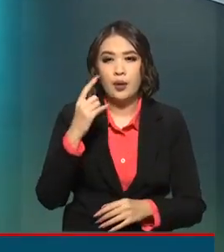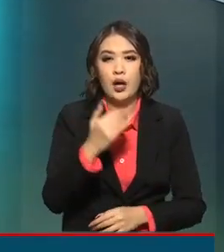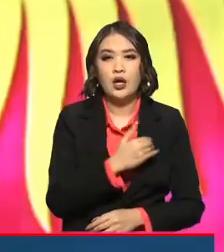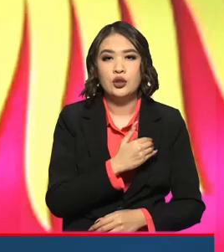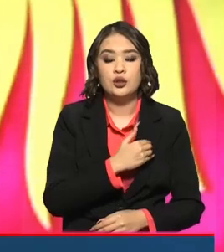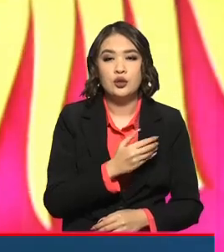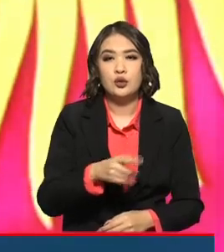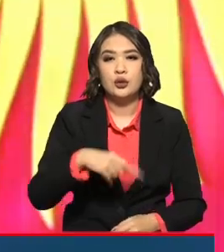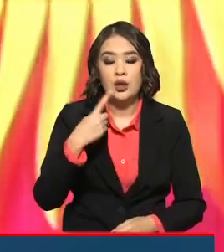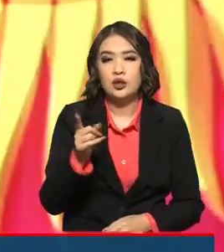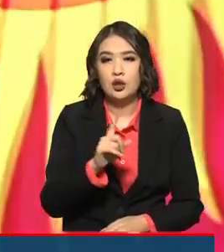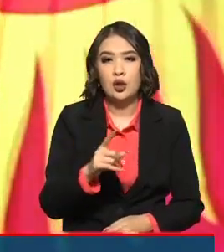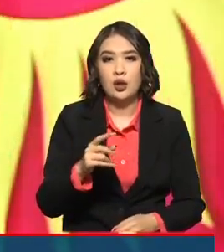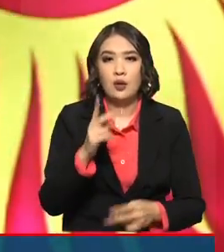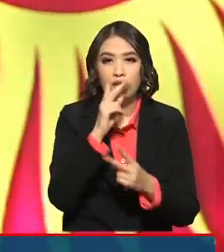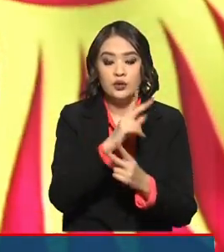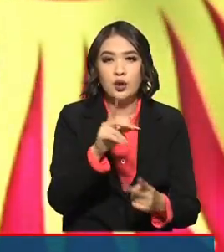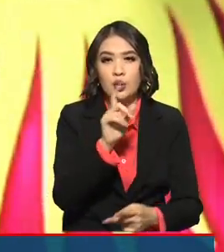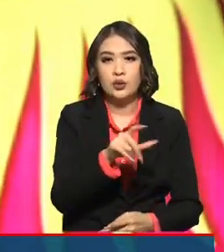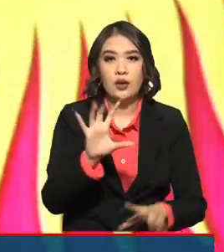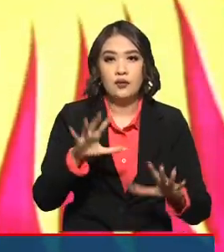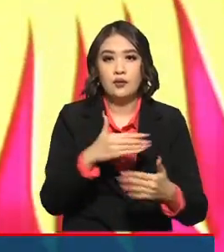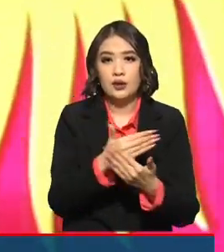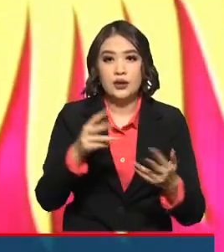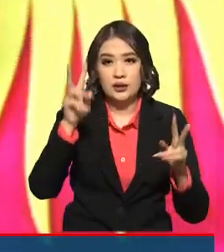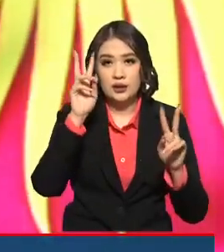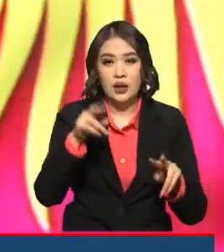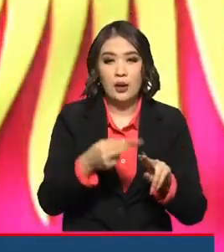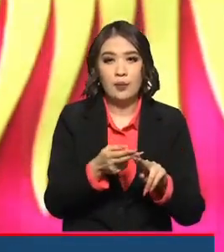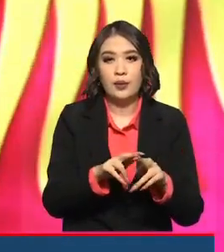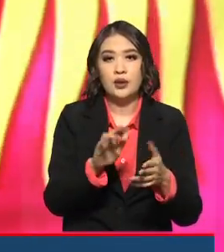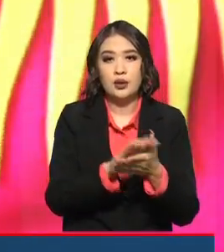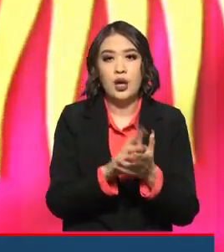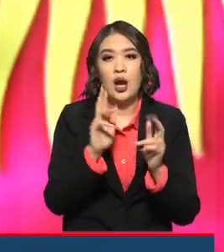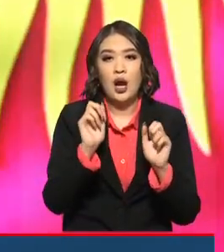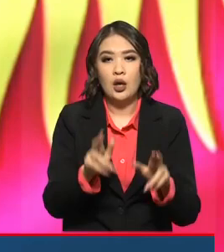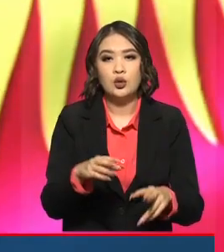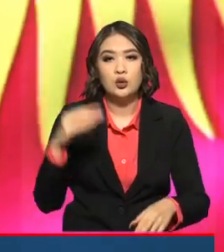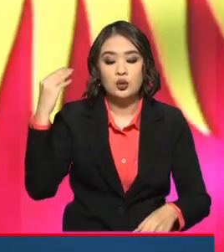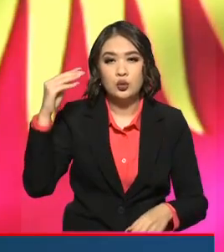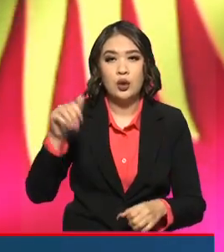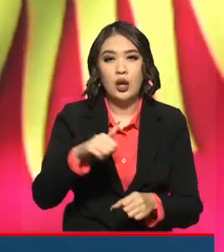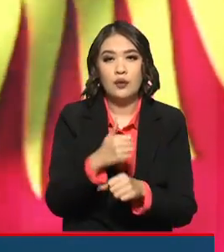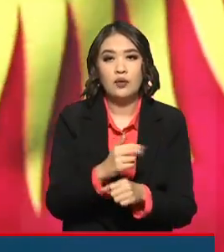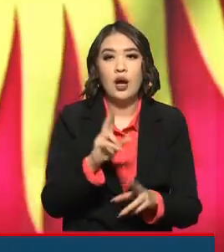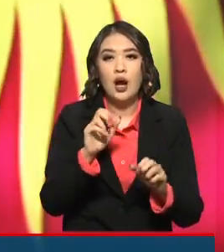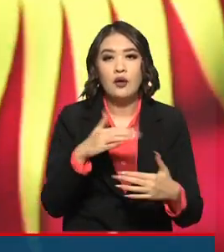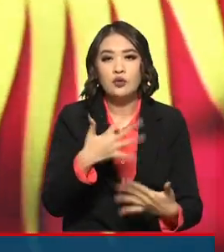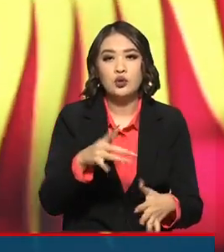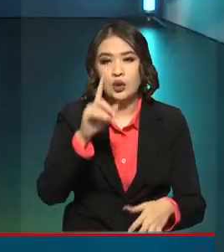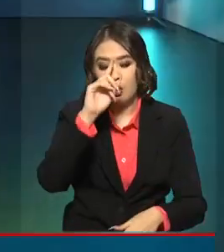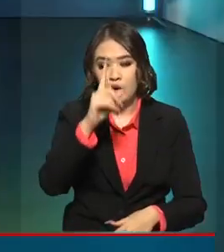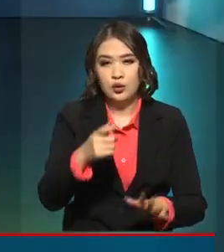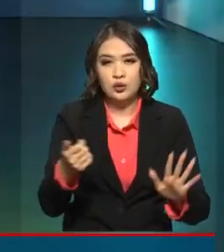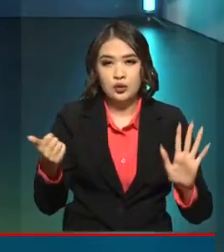нашим зрителям, что, может быть, если вас не узнали, я представила вас только как главу Тюрксой, кем вы являетесь полтора года, да, в